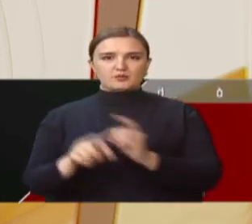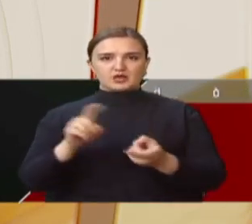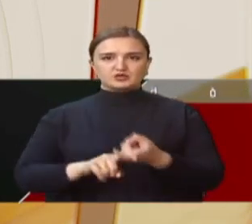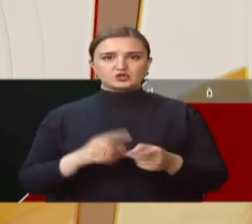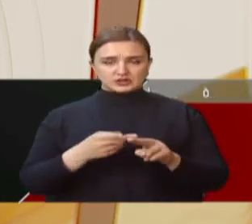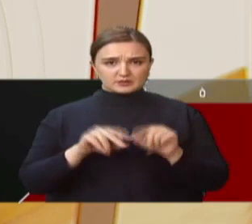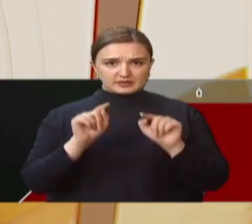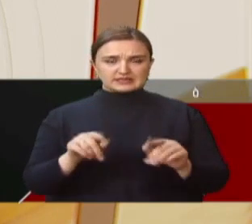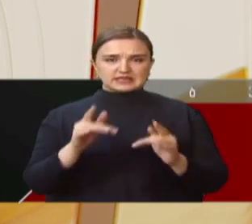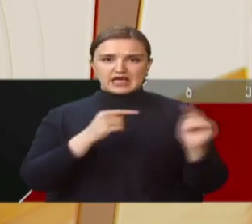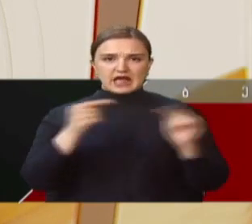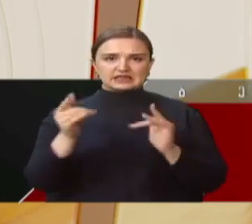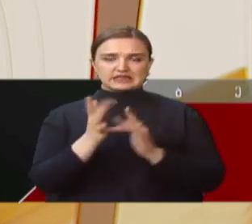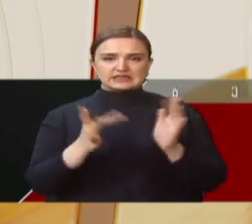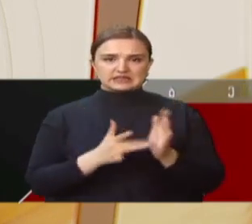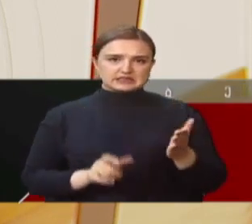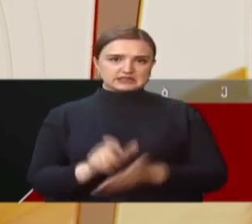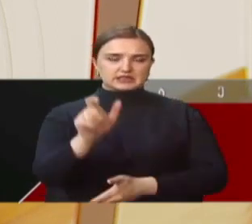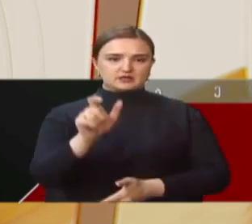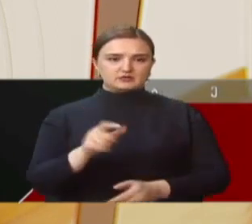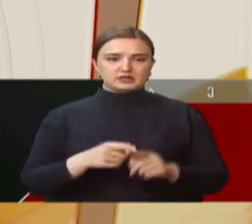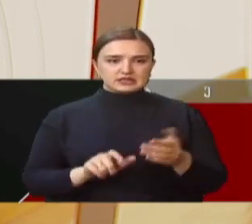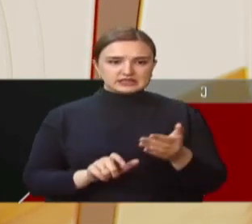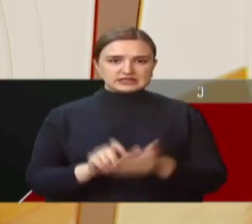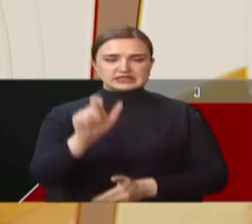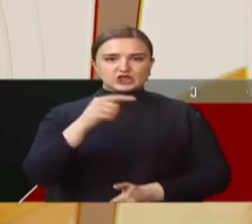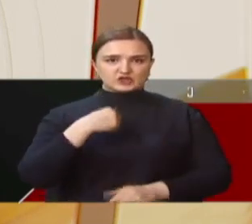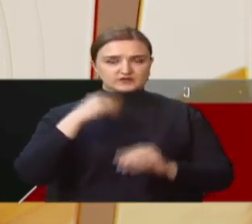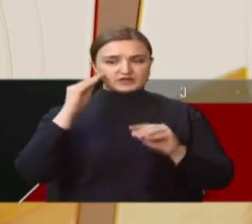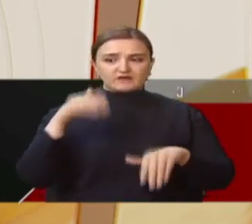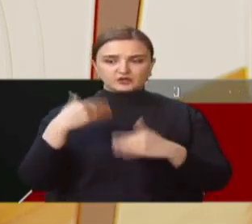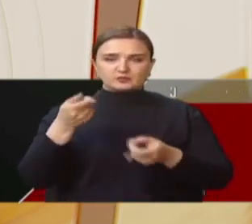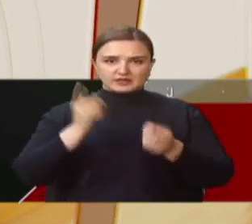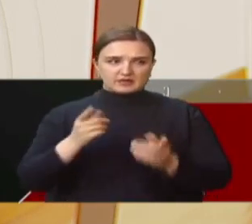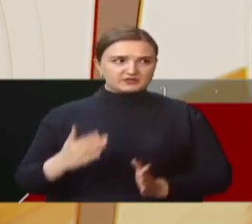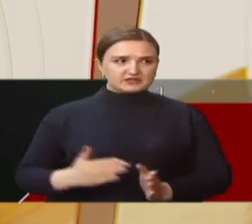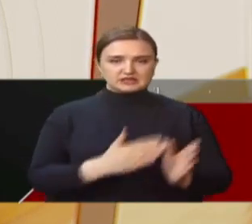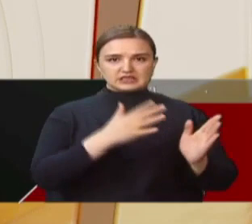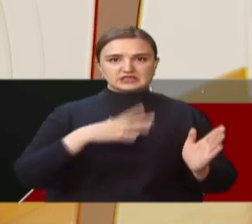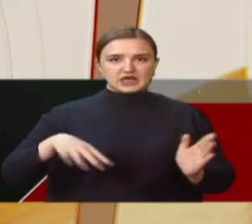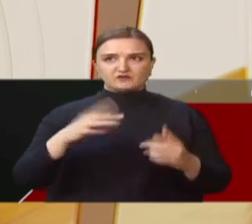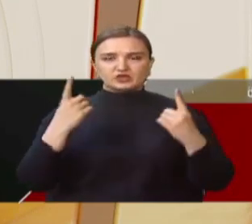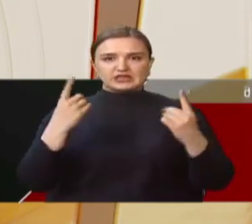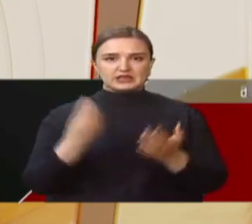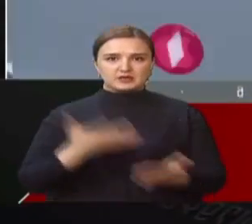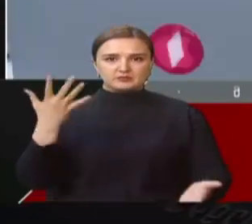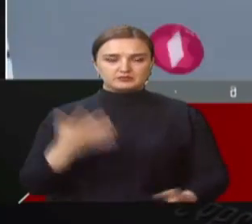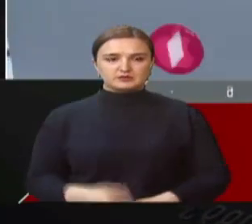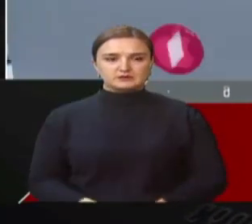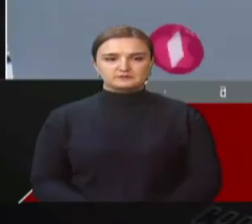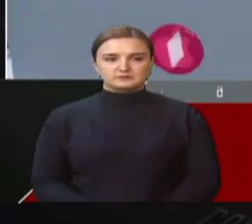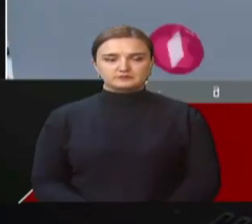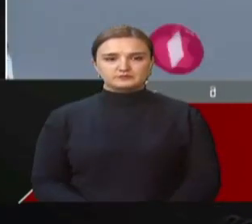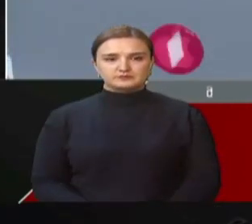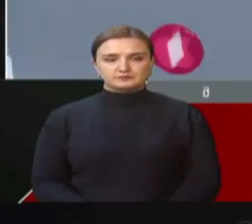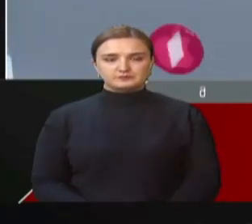Ai esari, anticristes, gza. Da, izgza romel să ce un tavazo. Aris ne-am dulat საქართველოს დიდების და საქართველოს გასაგებია ბატონ პატა